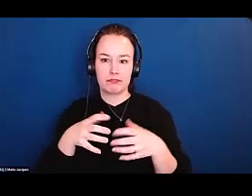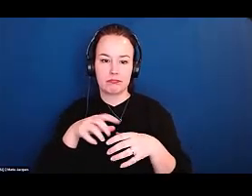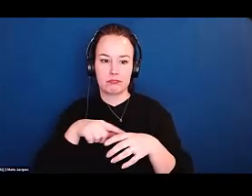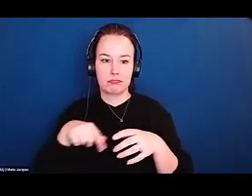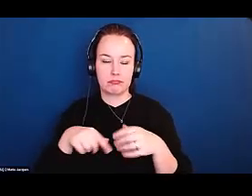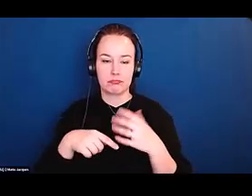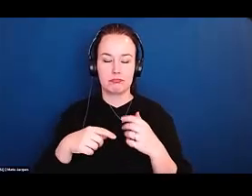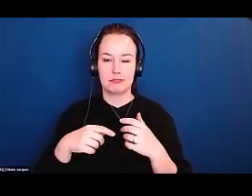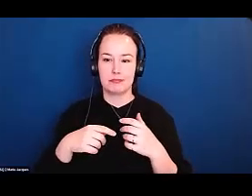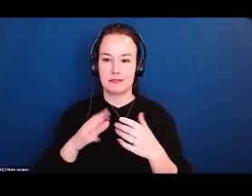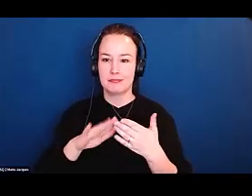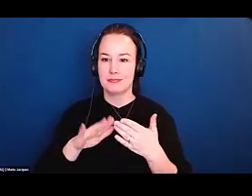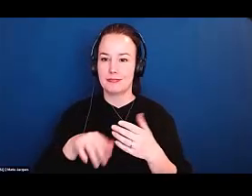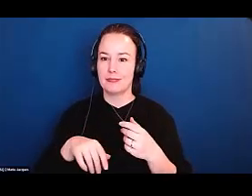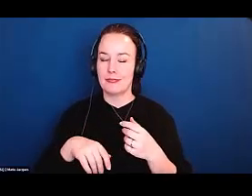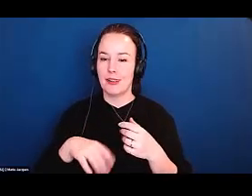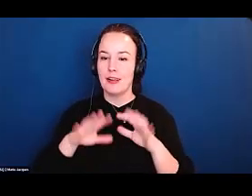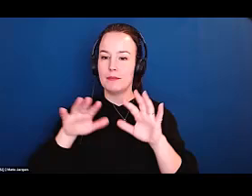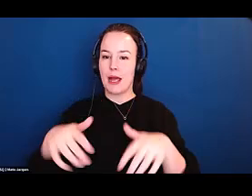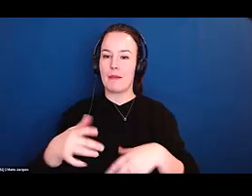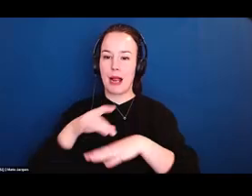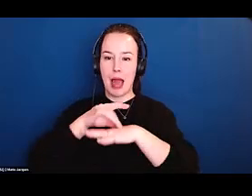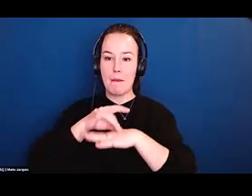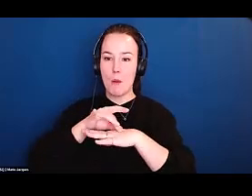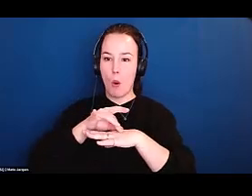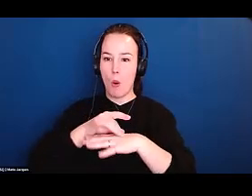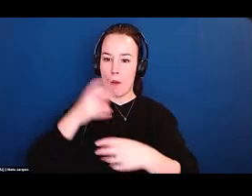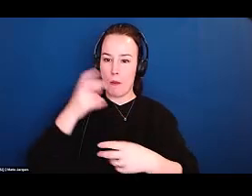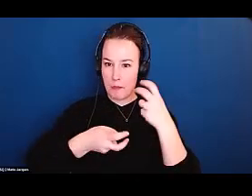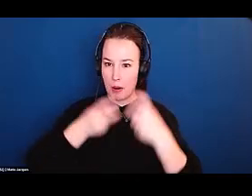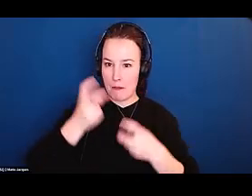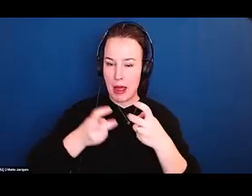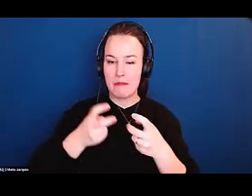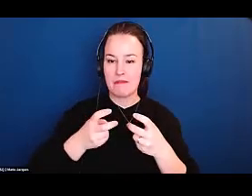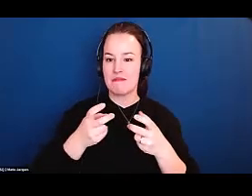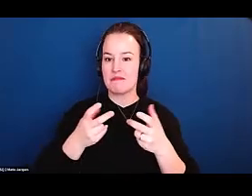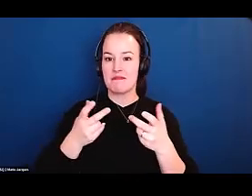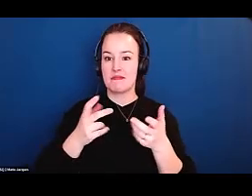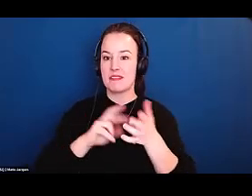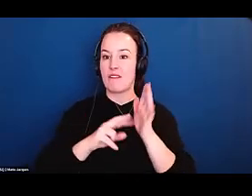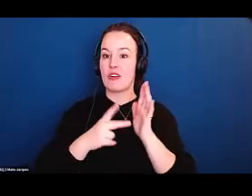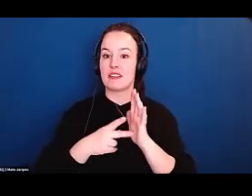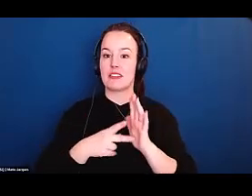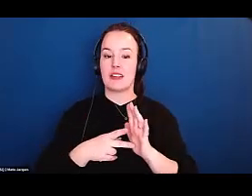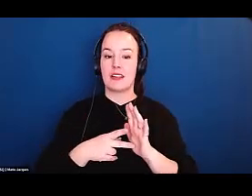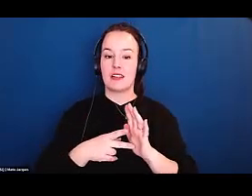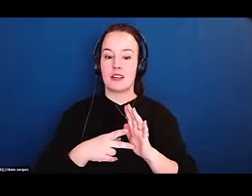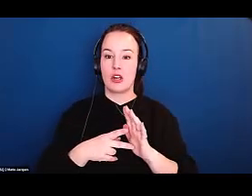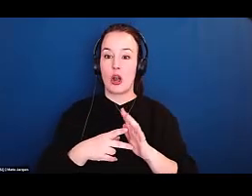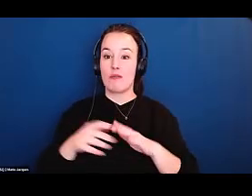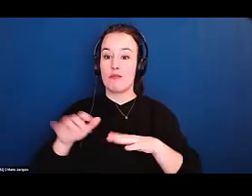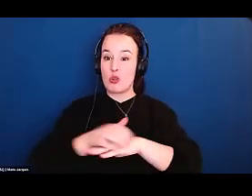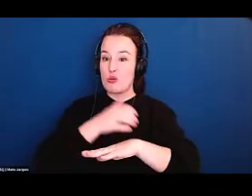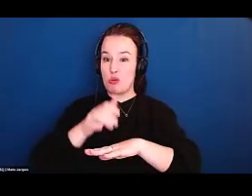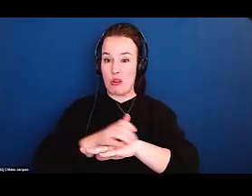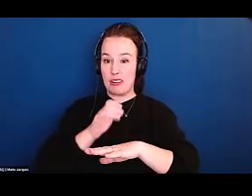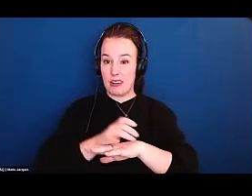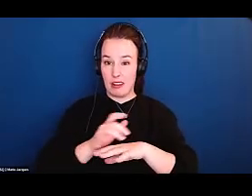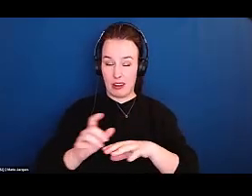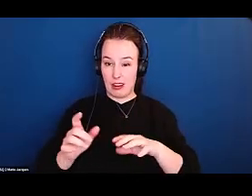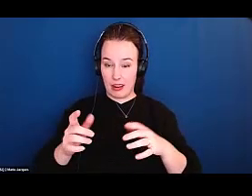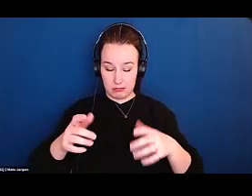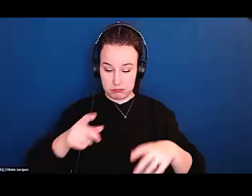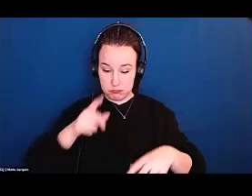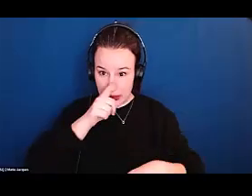et j'ai commencé à avoir des problèmes à ma peau et donc je ne pouvais même plus mettre de